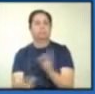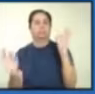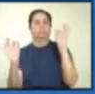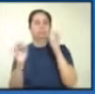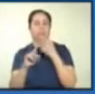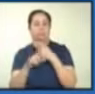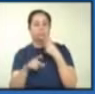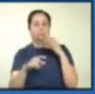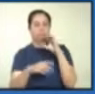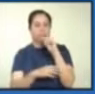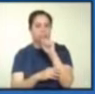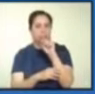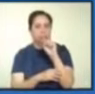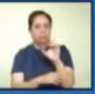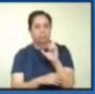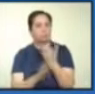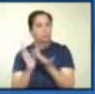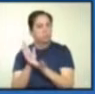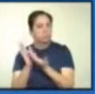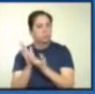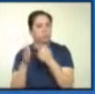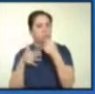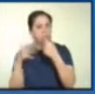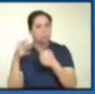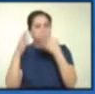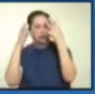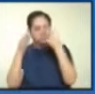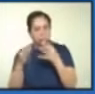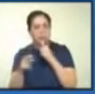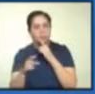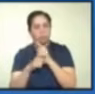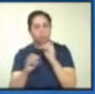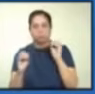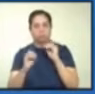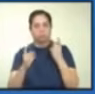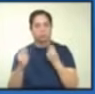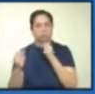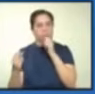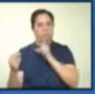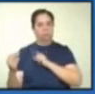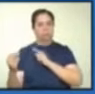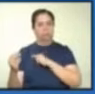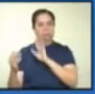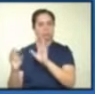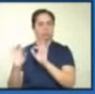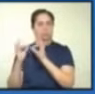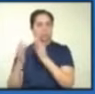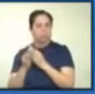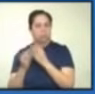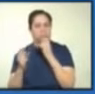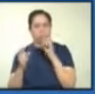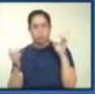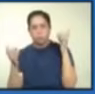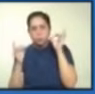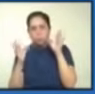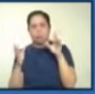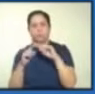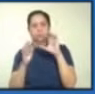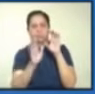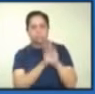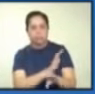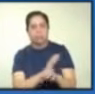sala sa kaso. Patunay daw ang desisyon na inosente ang mga kaanak nila sa karumaldumal na